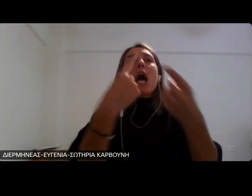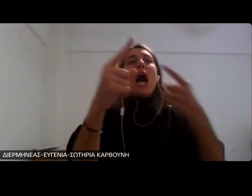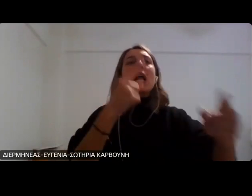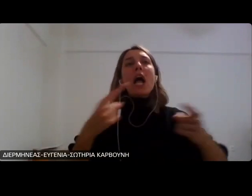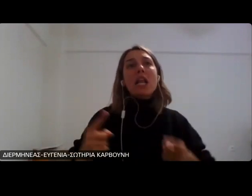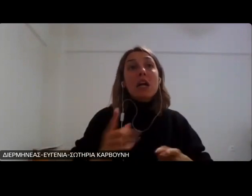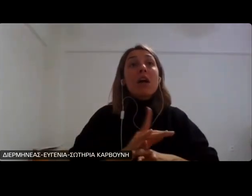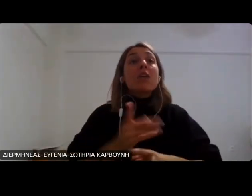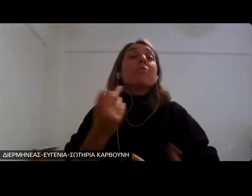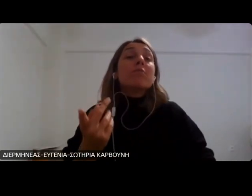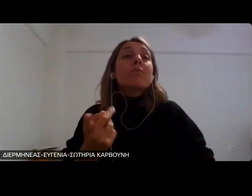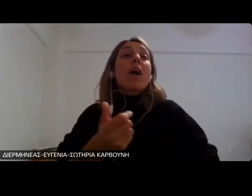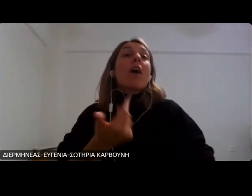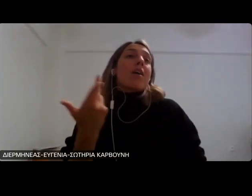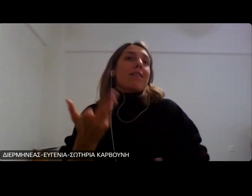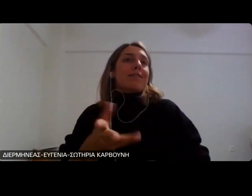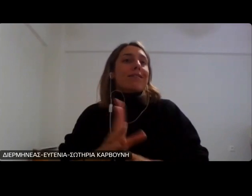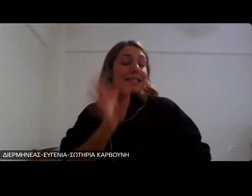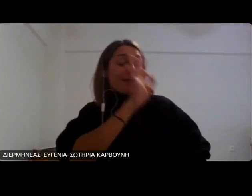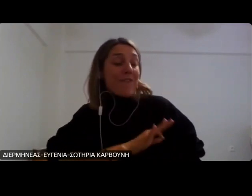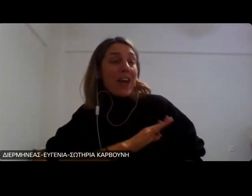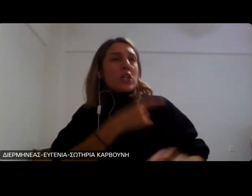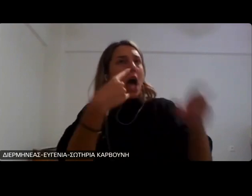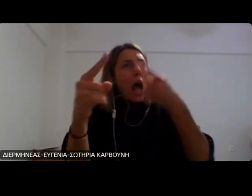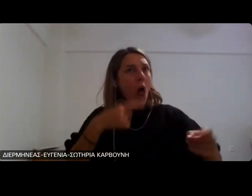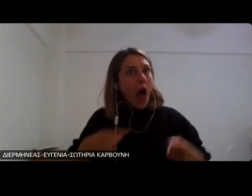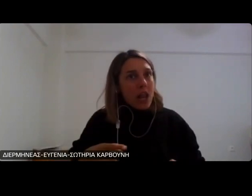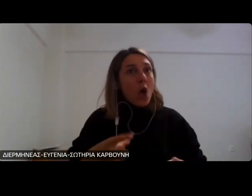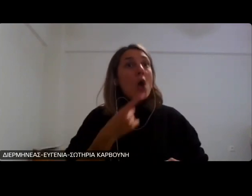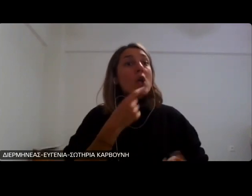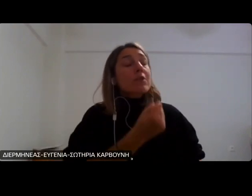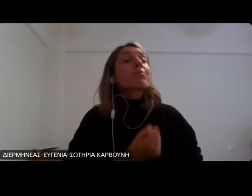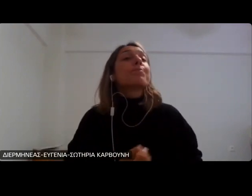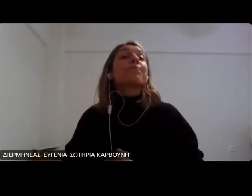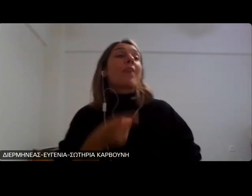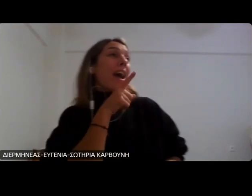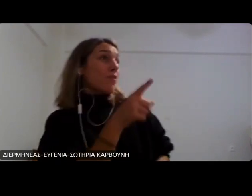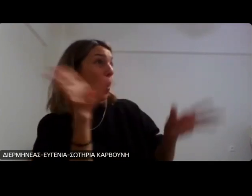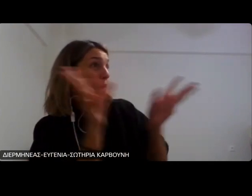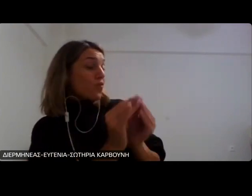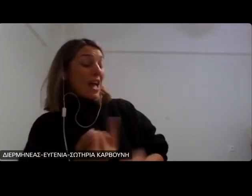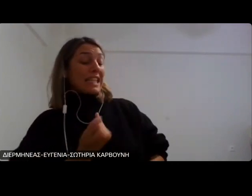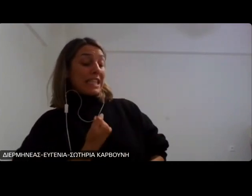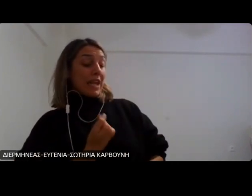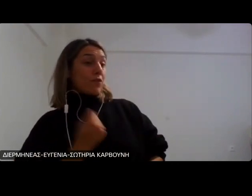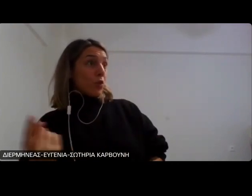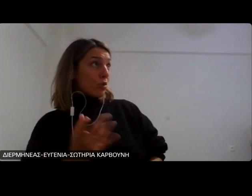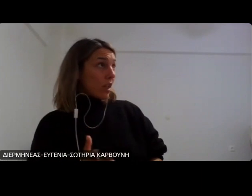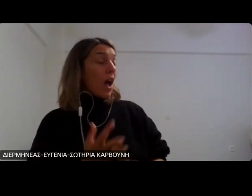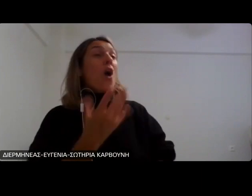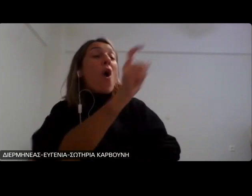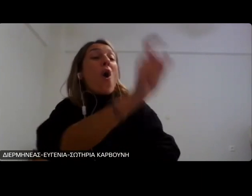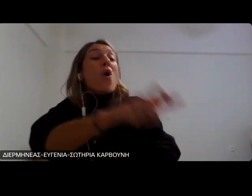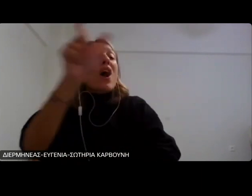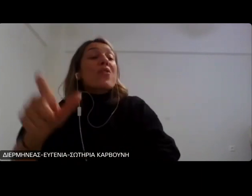υπηρετεί διαφορετικά και προωθεί διαφορετικά συμφέροντα. Αυτό που λέτε όμως έχει να κάνει με ταυτότητα, με το πώς εκφράζει ο καθένας